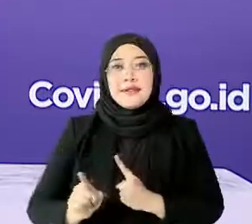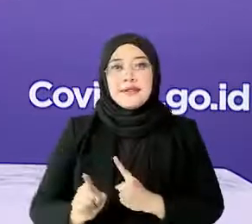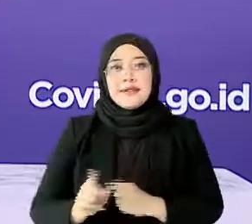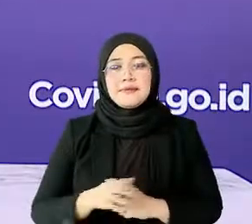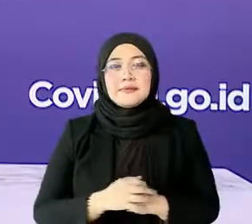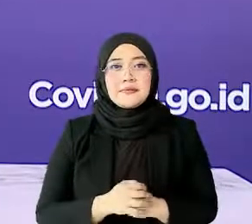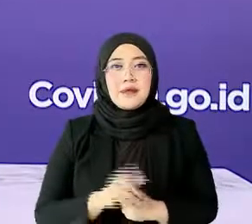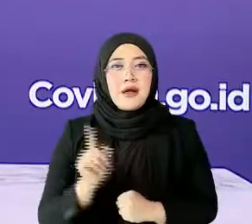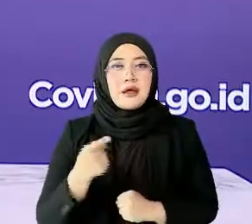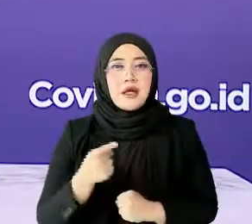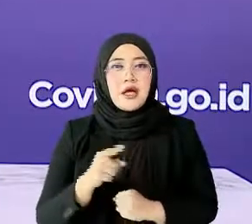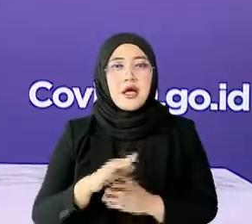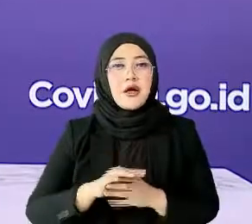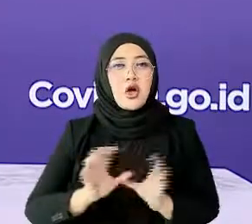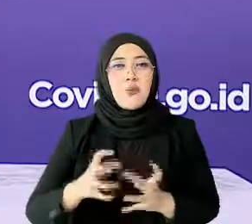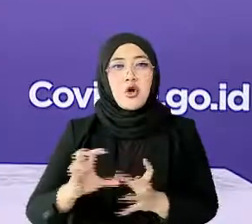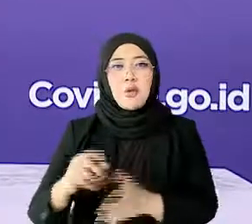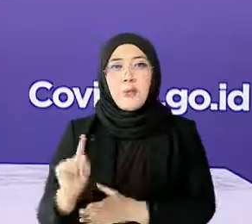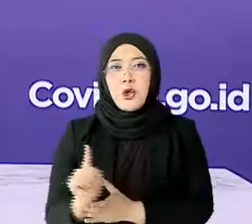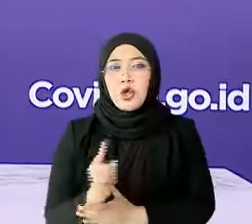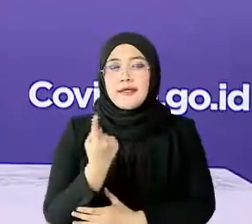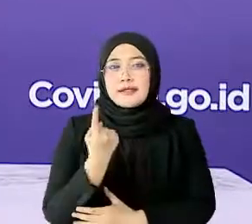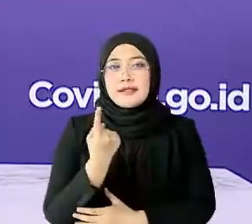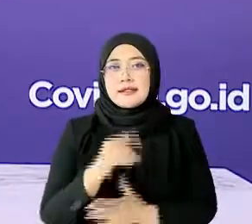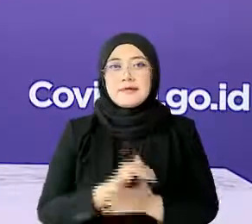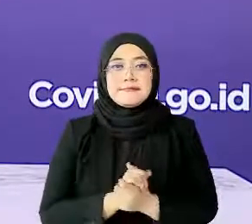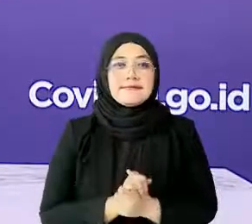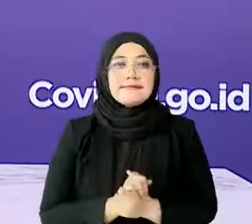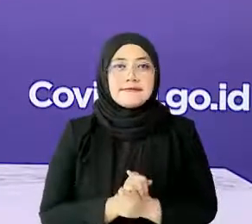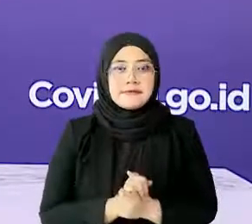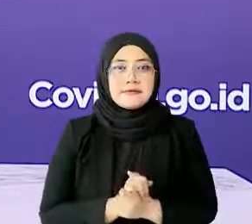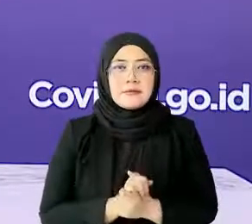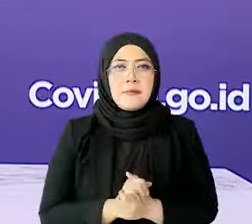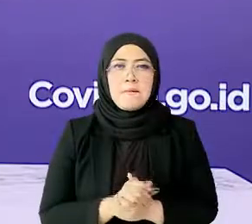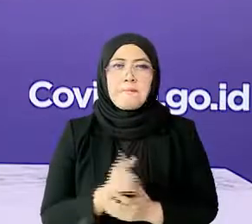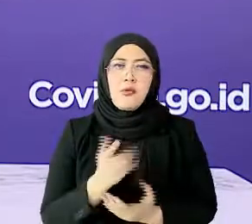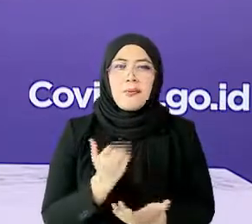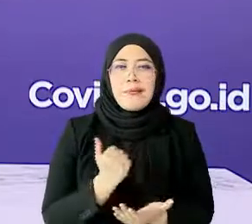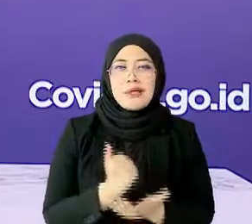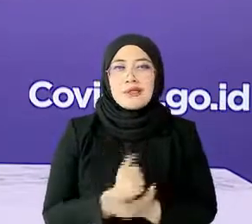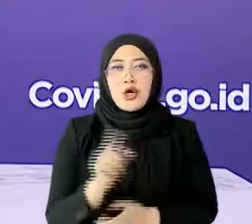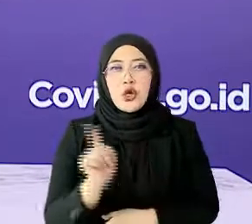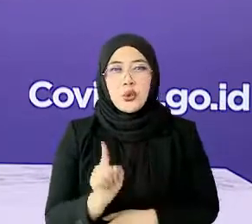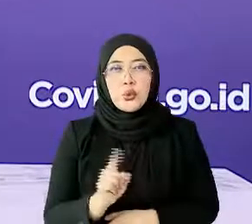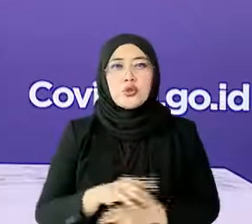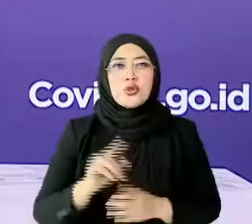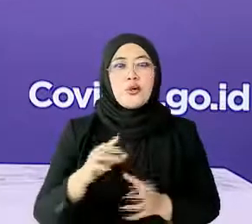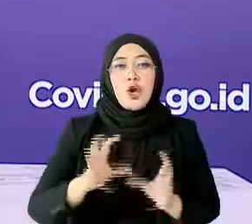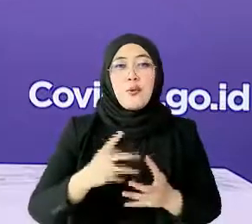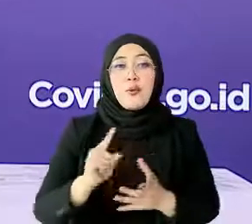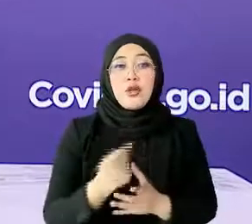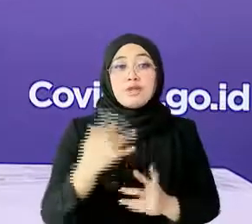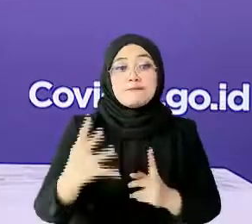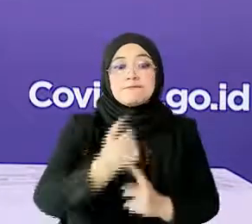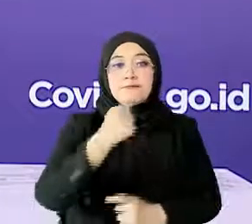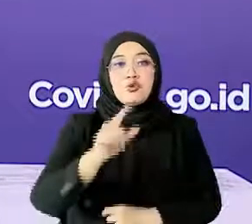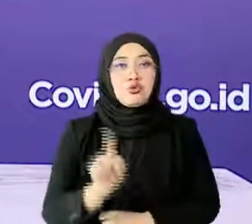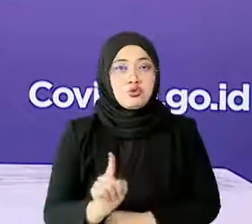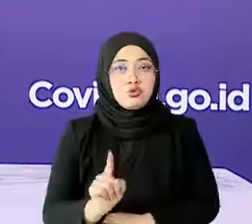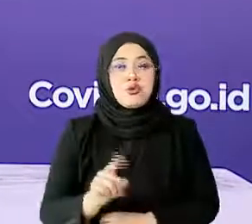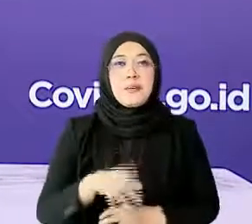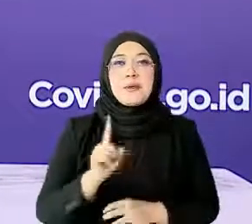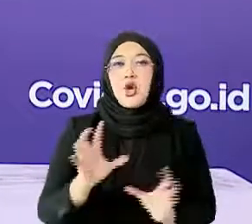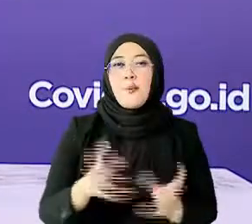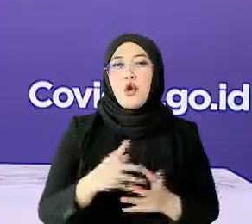demikian kita memiliki prioritas-prioritas kita ingin memastikan sesuai dengan prioritas itu tercapai dahulu karena yang